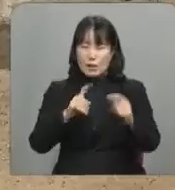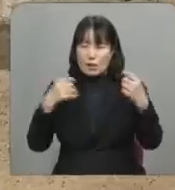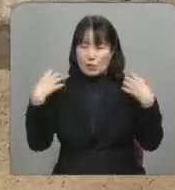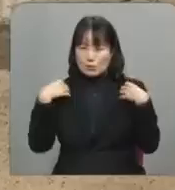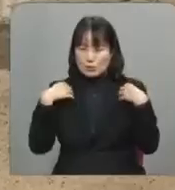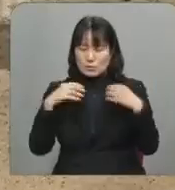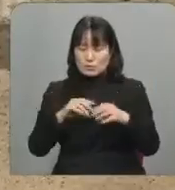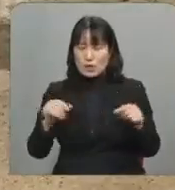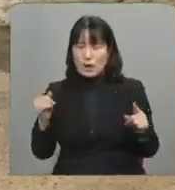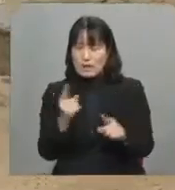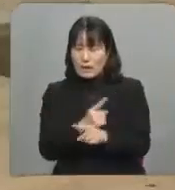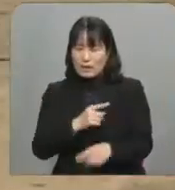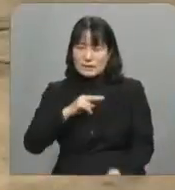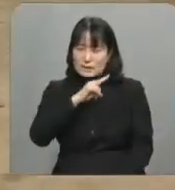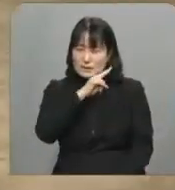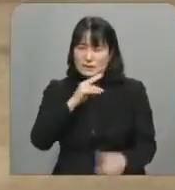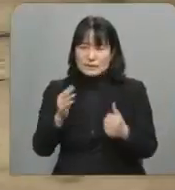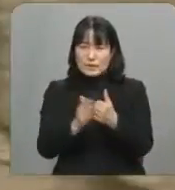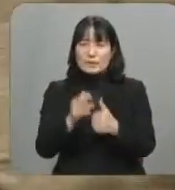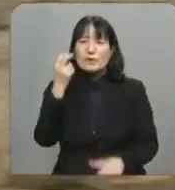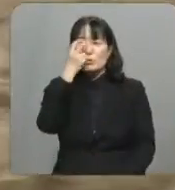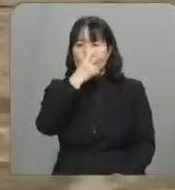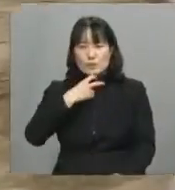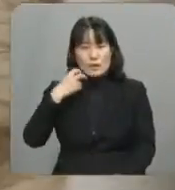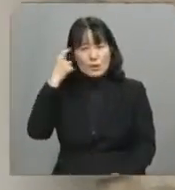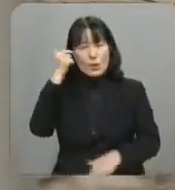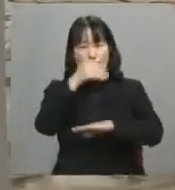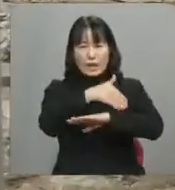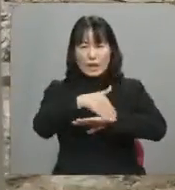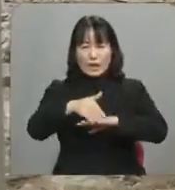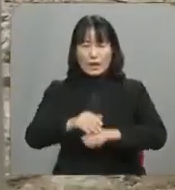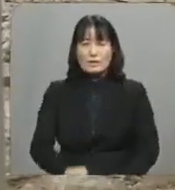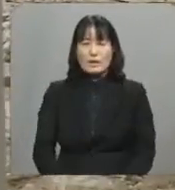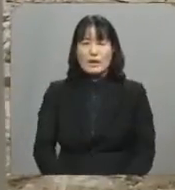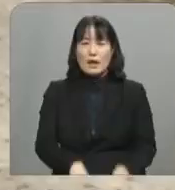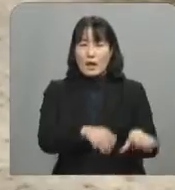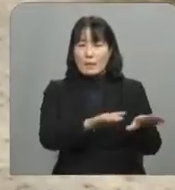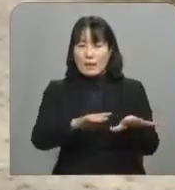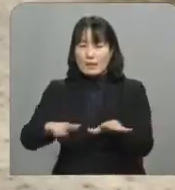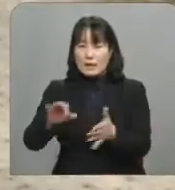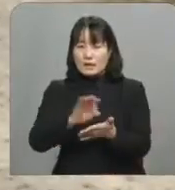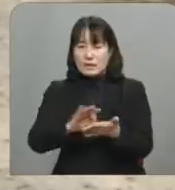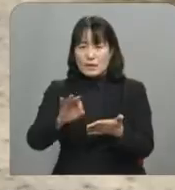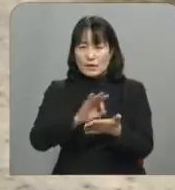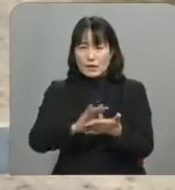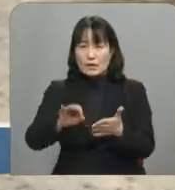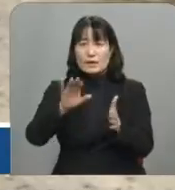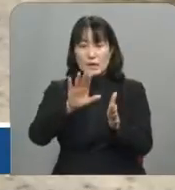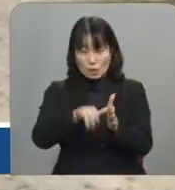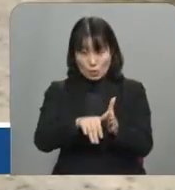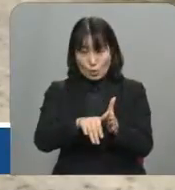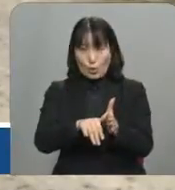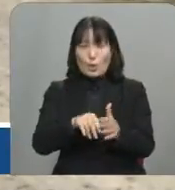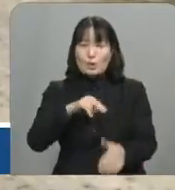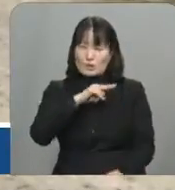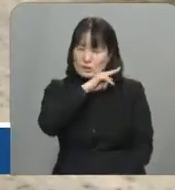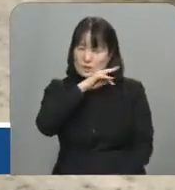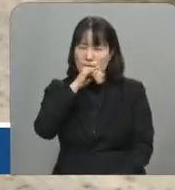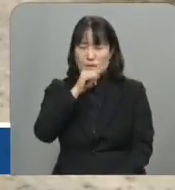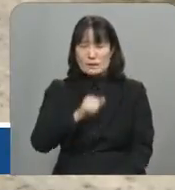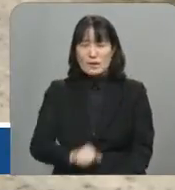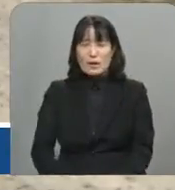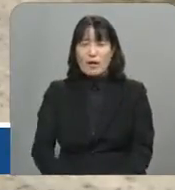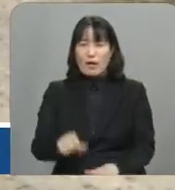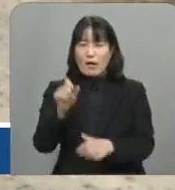형질 변경이 의심되는 만큼 조사하기로 했습니다. 공유수면 사용을 허가하는 과정도 의문입니다. 사용